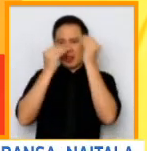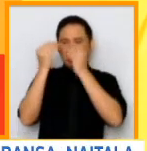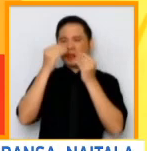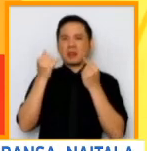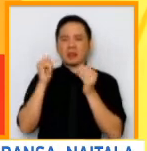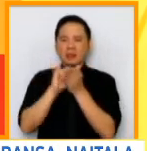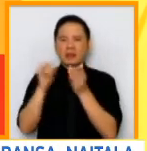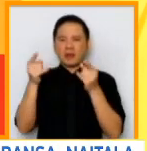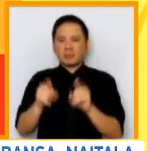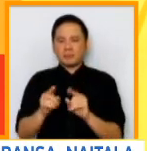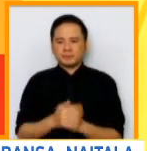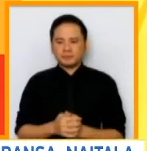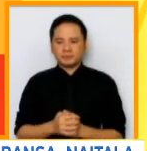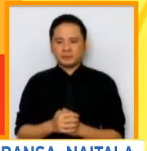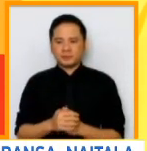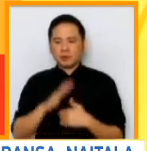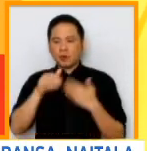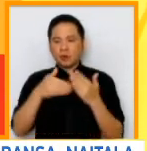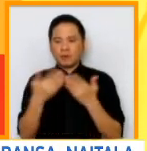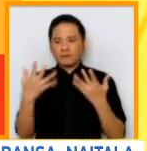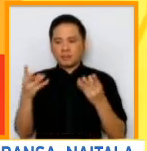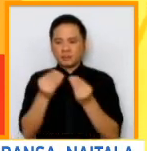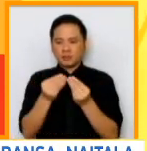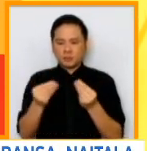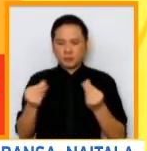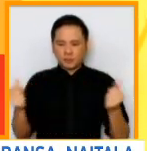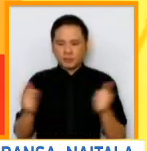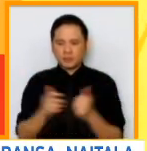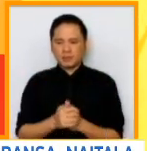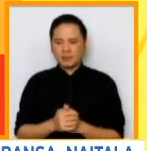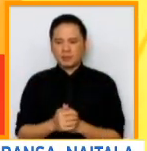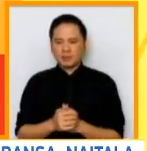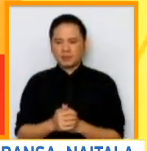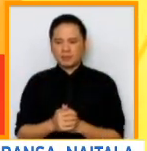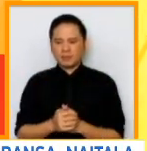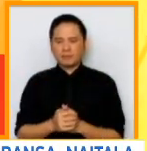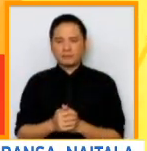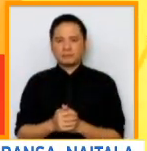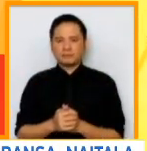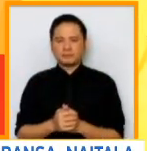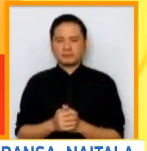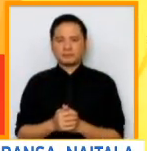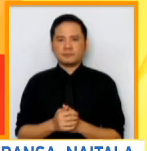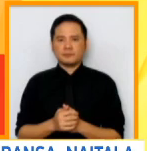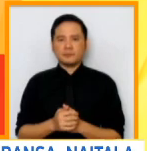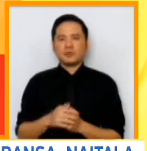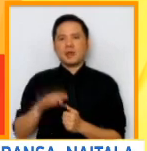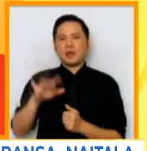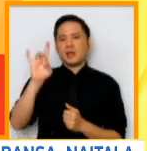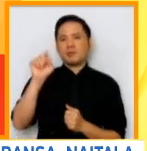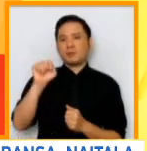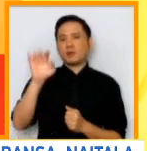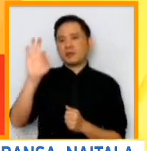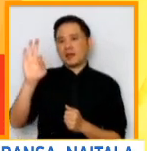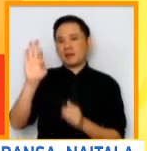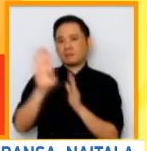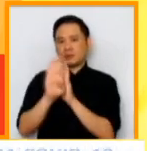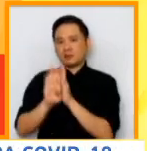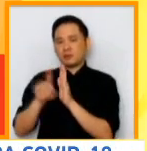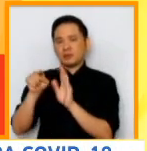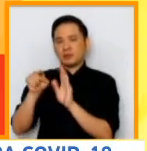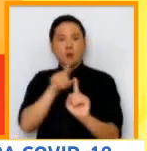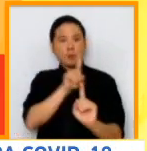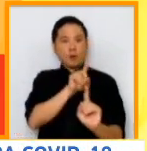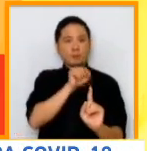to i-reconcile natin, Ms. Konya, relatively, no, as compared to the 8.9 billion, itong 1.2 million. Kung